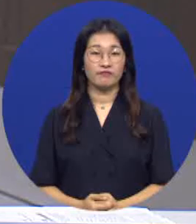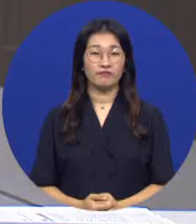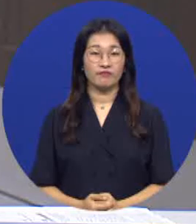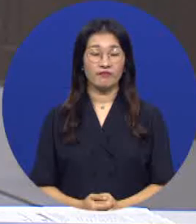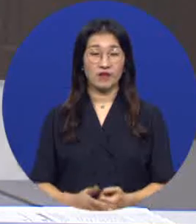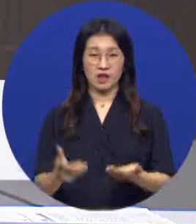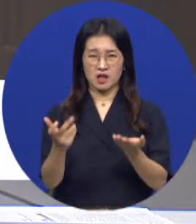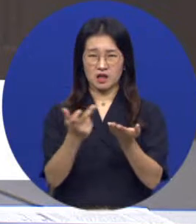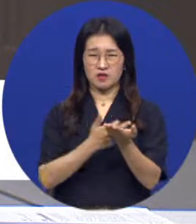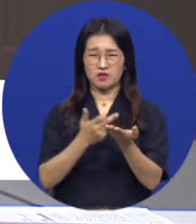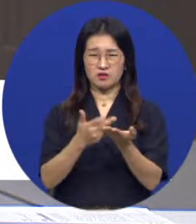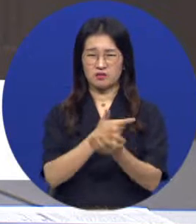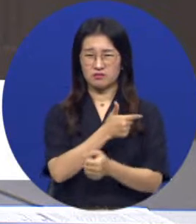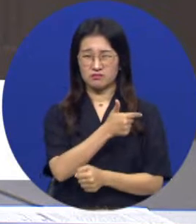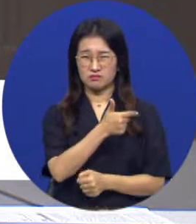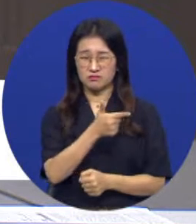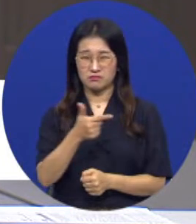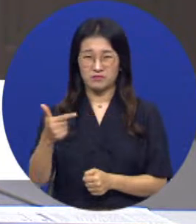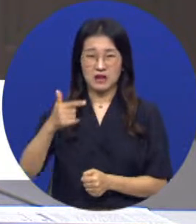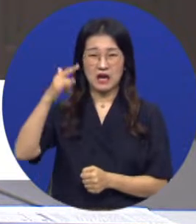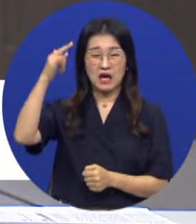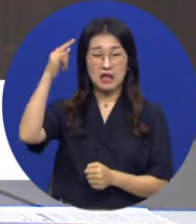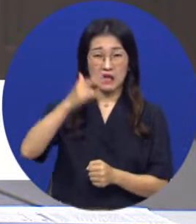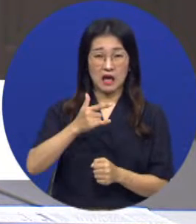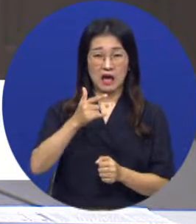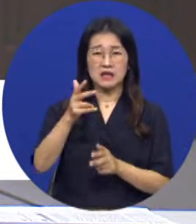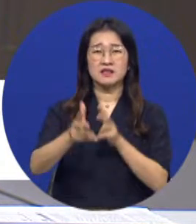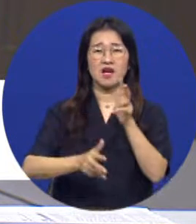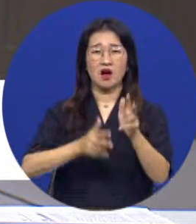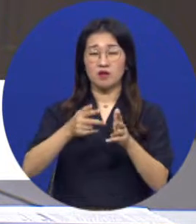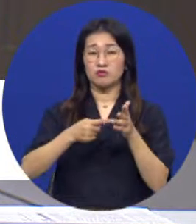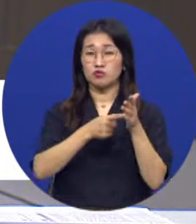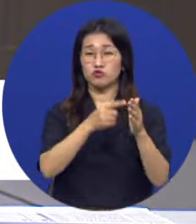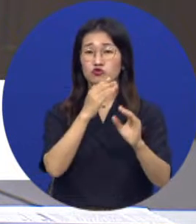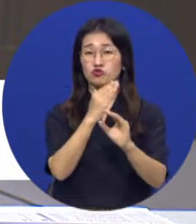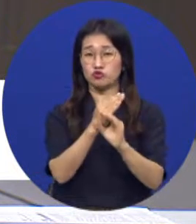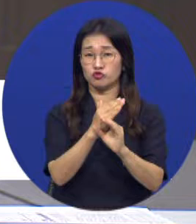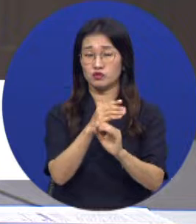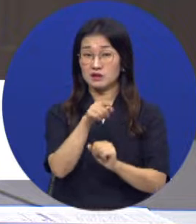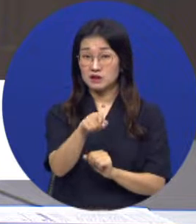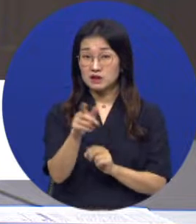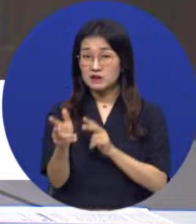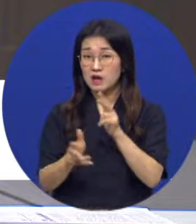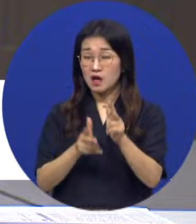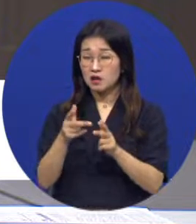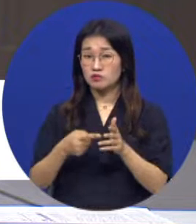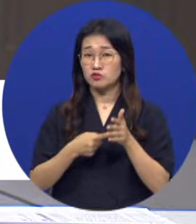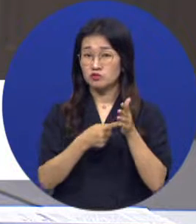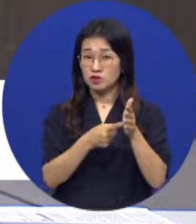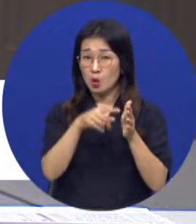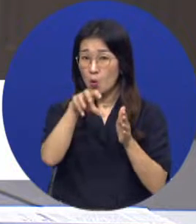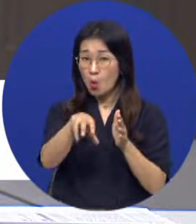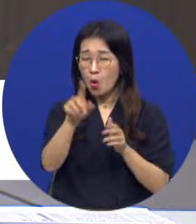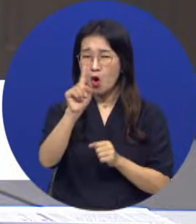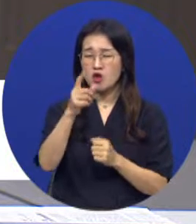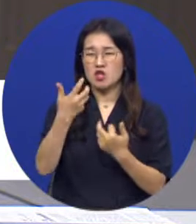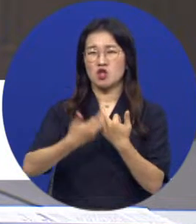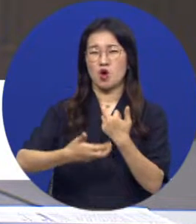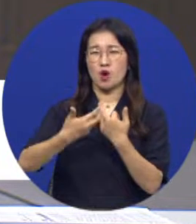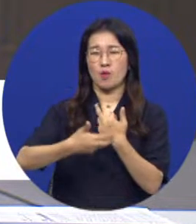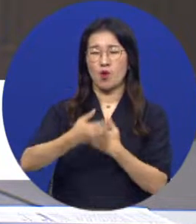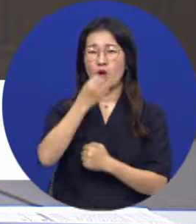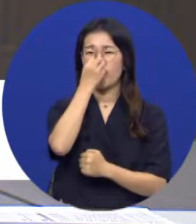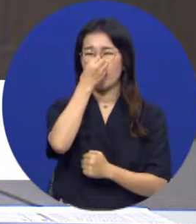제주 최대 규모의 태양광 발전 사업이 추진되고 있습니다 이 사업이 추진되고 있는 것은 바로 서귀포시 남원읍